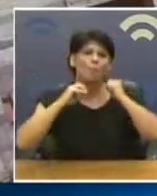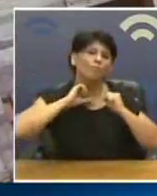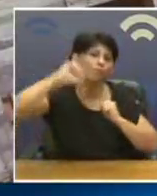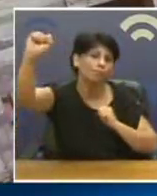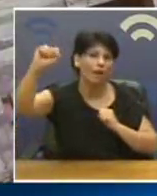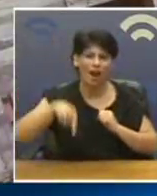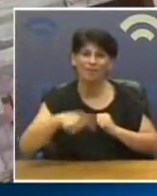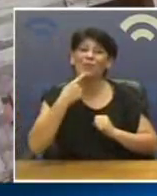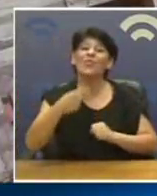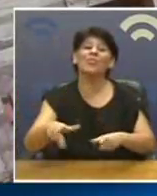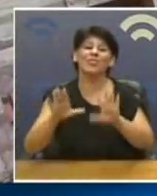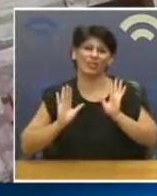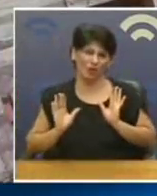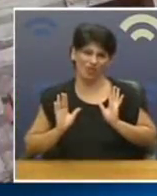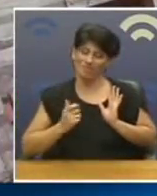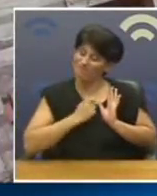επαναφέρεται.